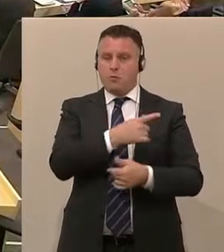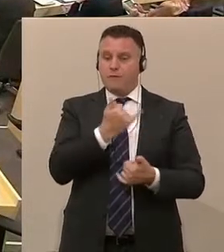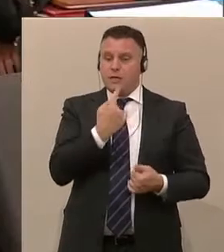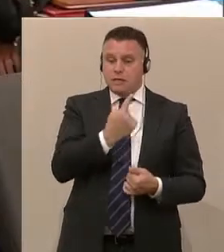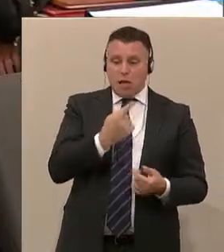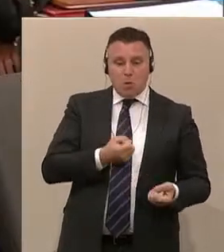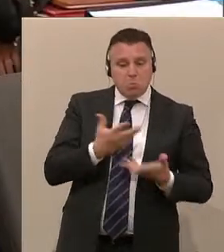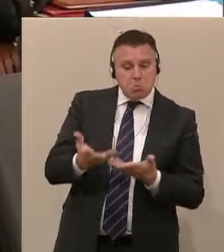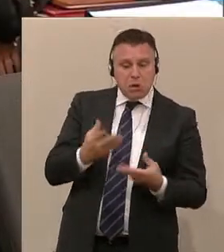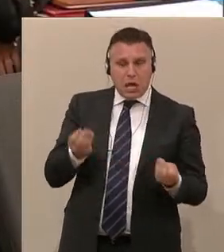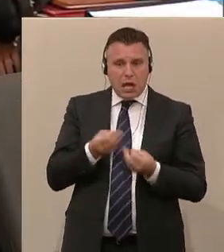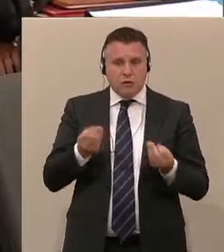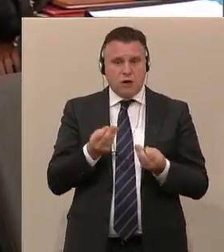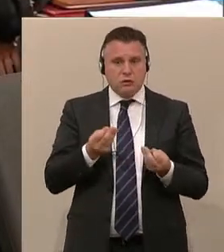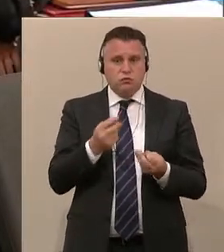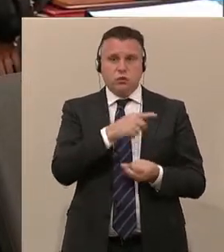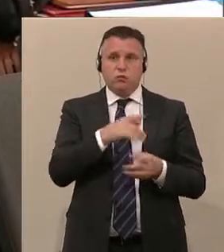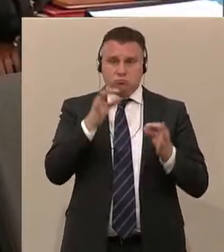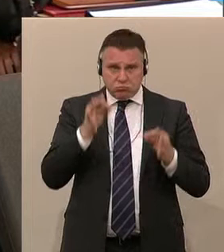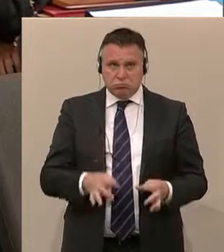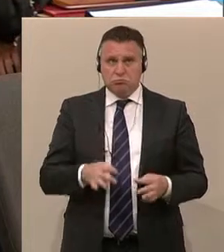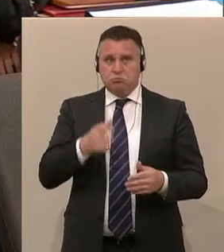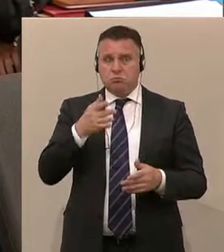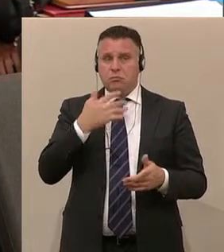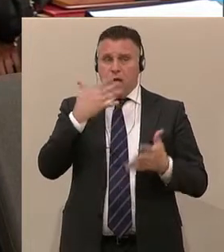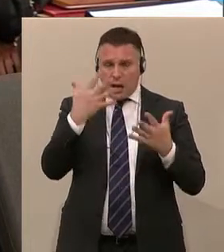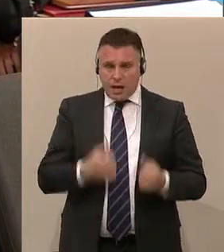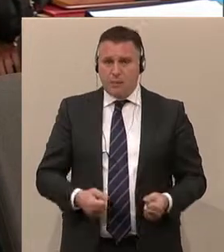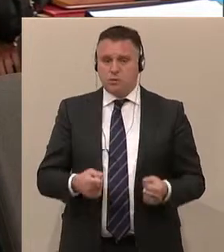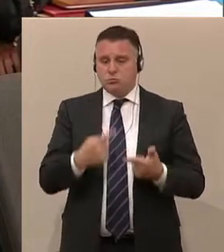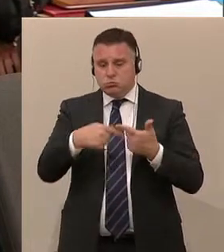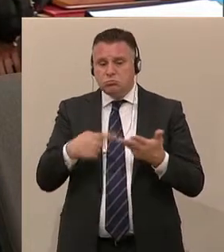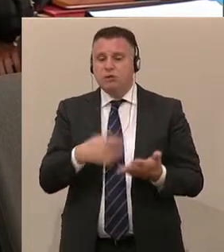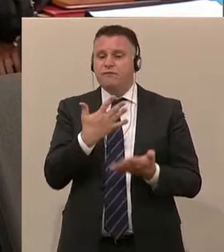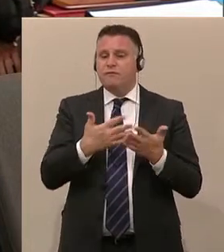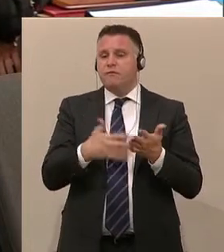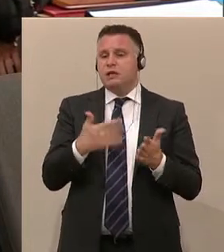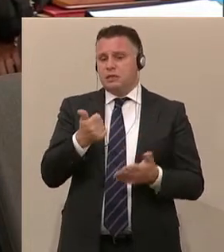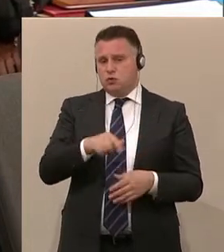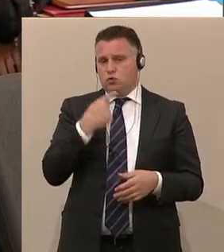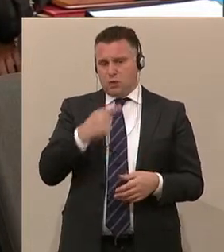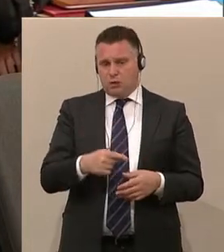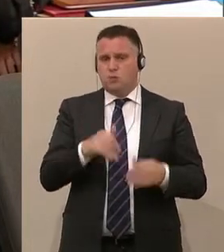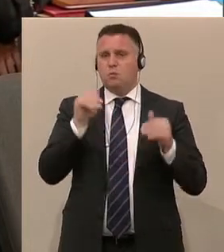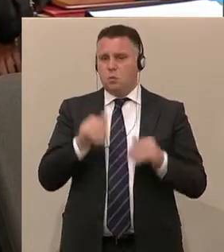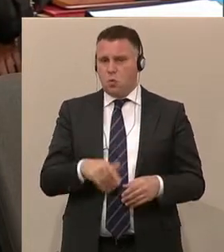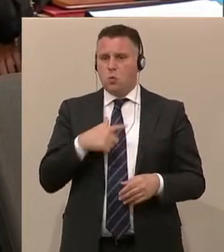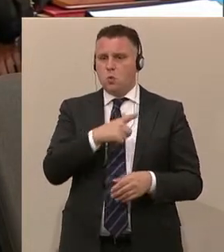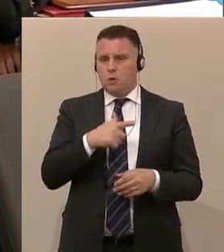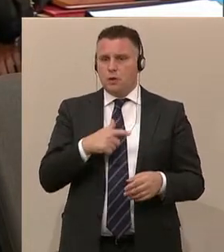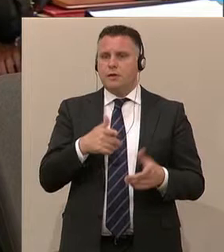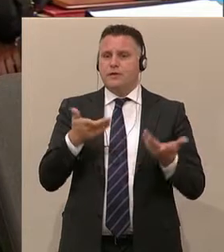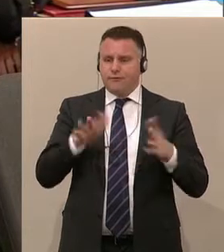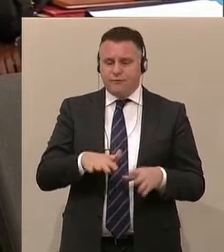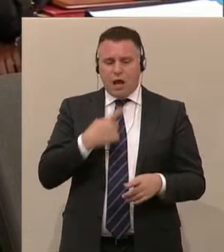einbringt und welche Stellungnahmen sie zu den endgültigen Ergebnissen und Schlussfolgerungen abgibt. Es bedarf einer intensiven sachlichen Beschäftigung mit dem